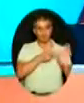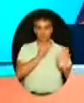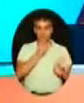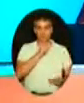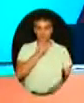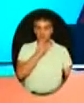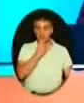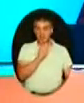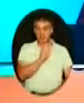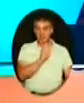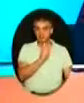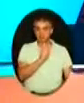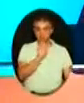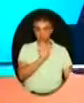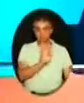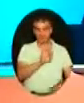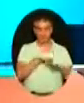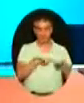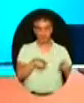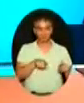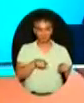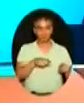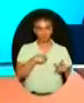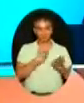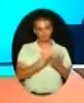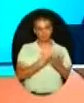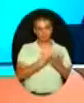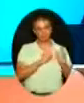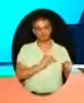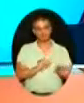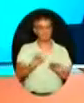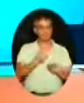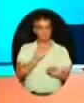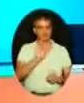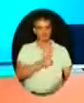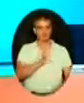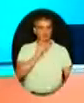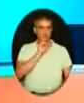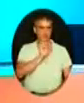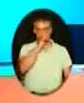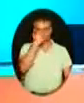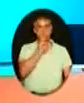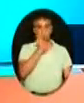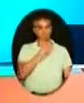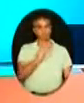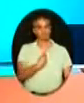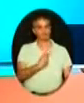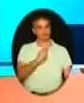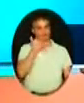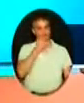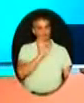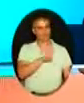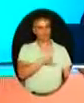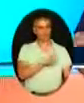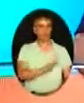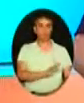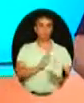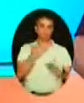אבל כסף, כדי לא לפגוע בתשתיות, אני ממליץ שתעביר ואל תפגע בשמך הטוב, כי יש לך שם טוב וחבל